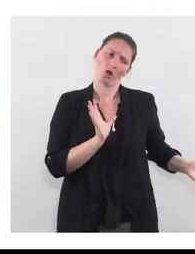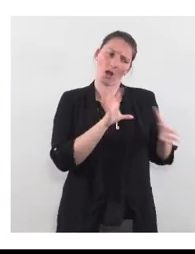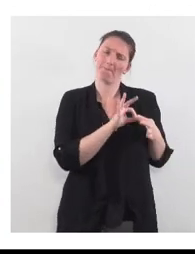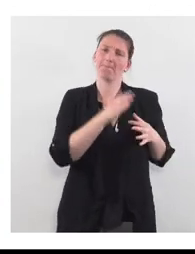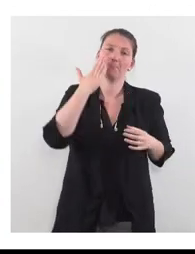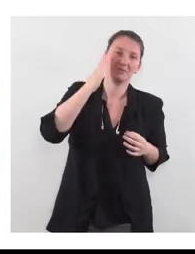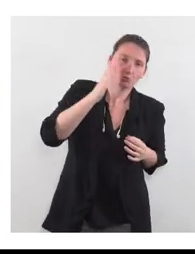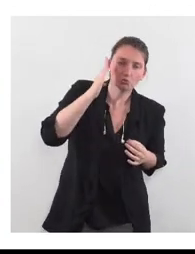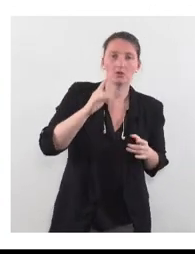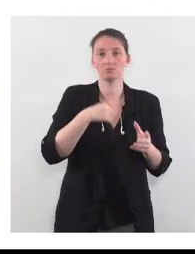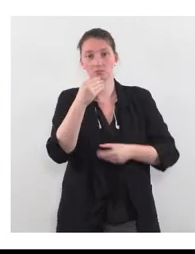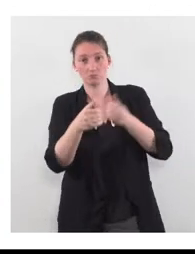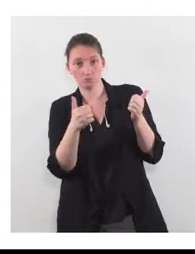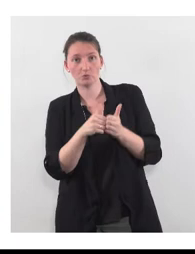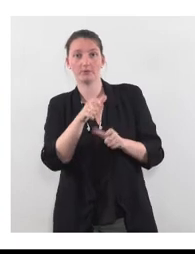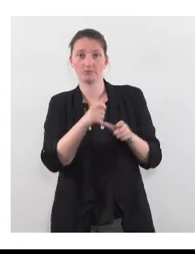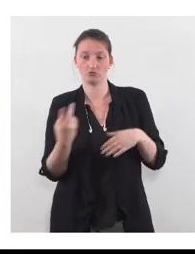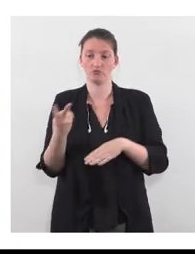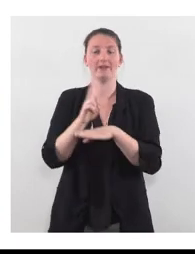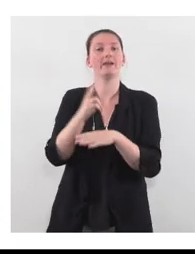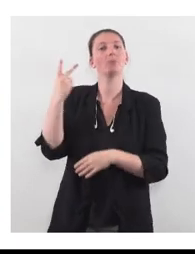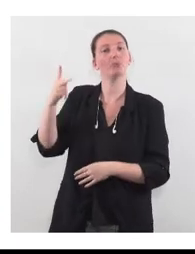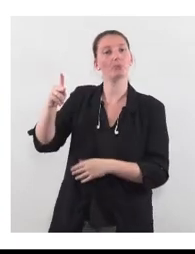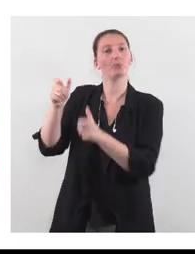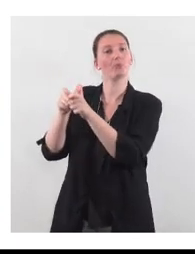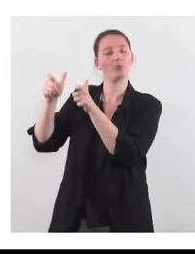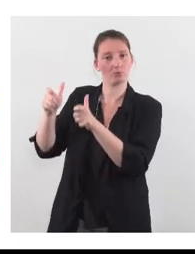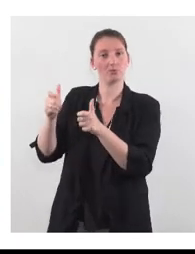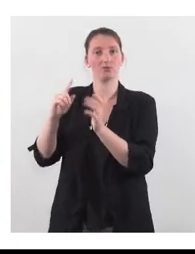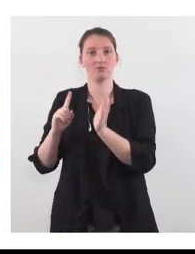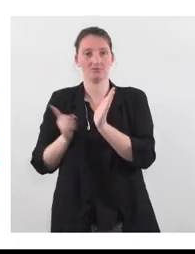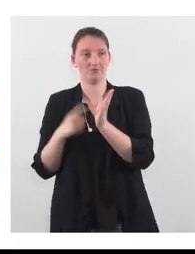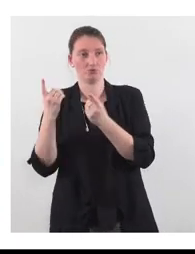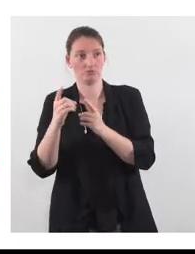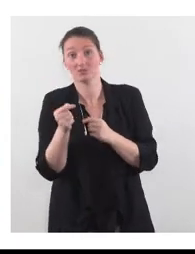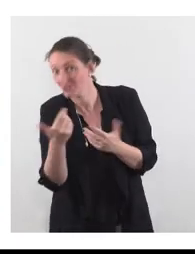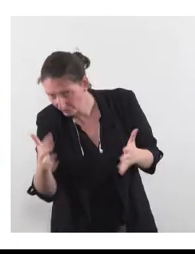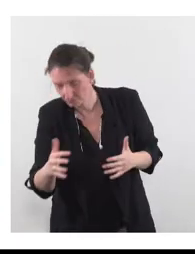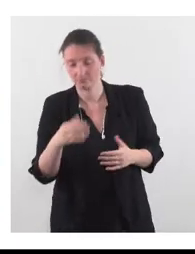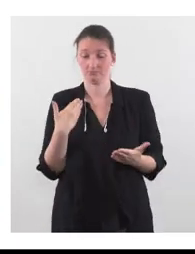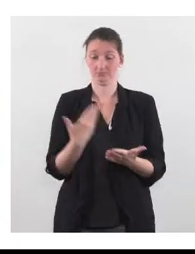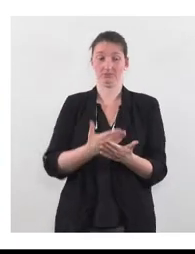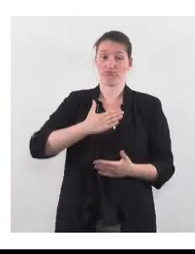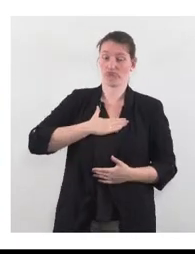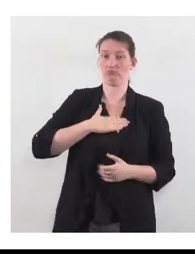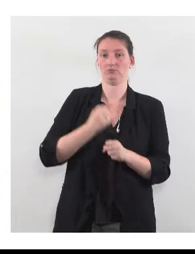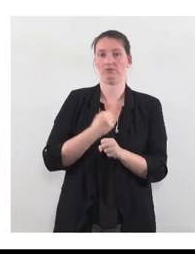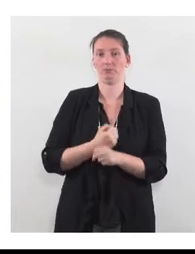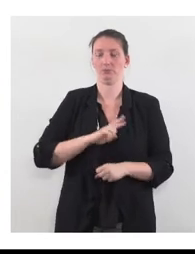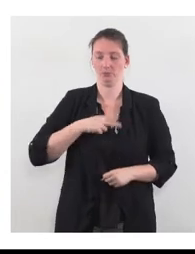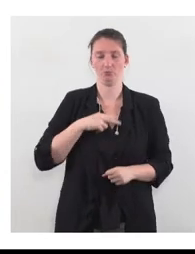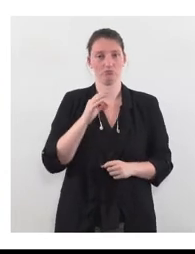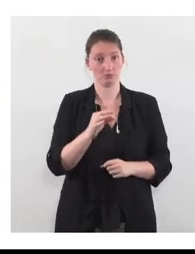et parfois avec les délégués de la Défenseur des droits lorsque c'est nécessaire, j'ai presque fini. Ça reste le cœur de notre action, bien sûr, mais